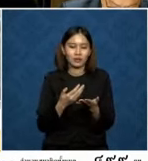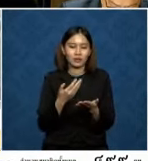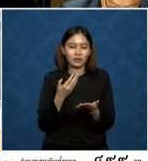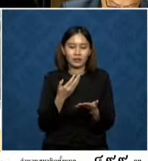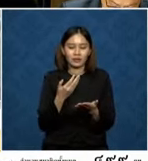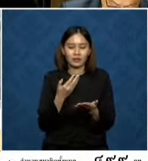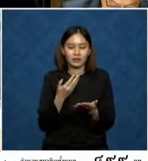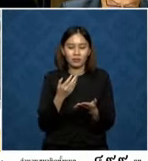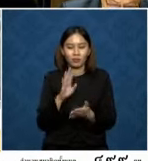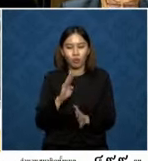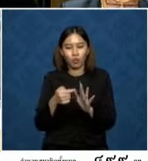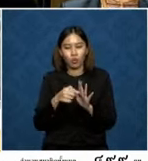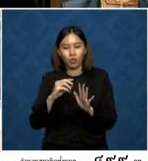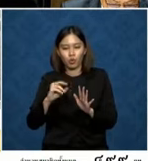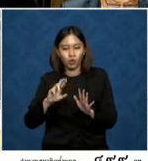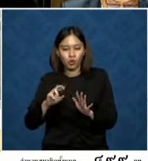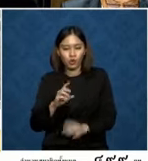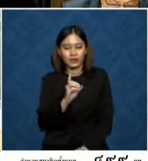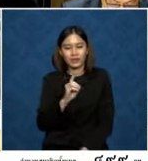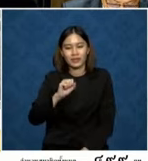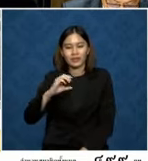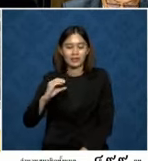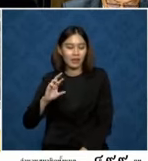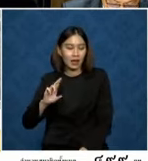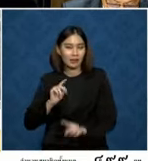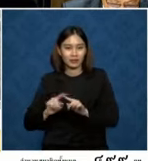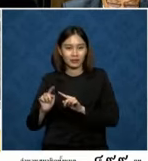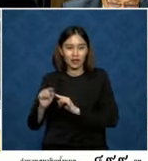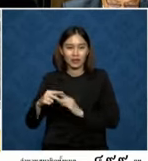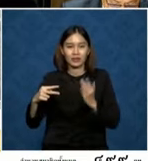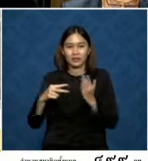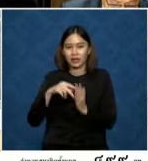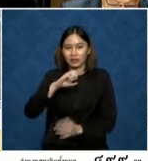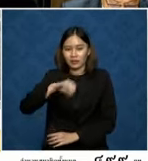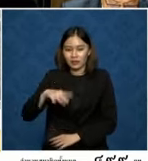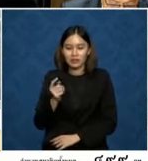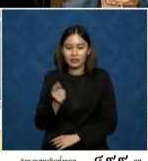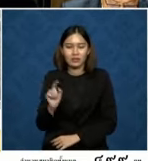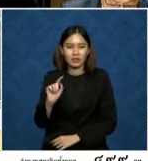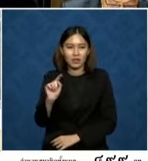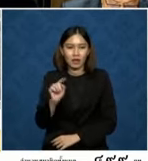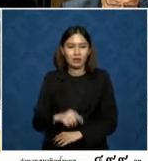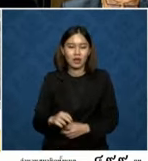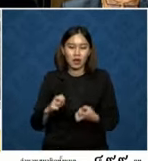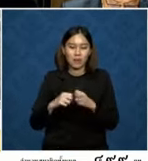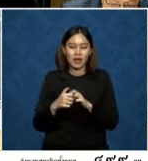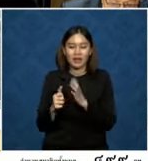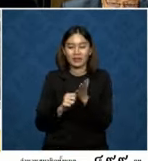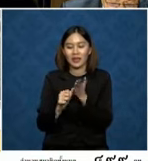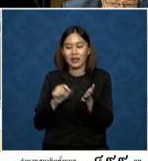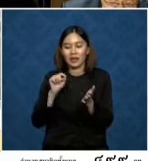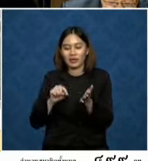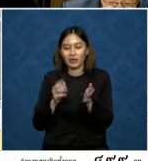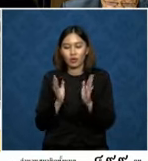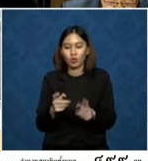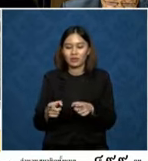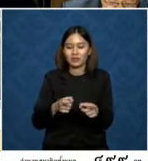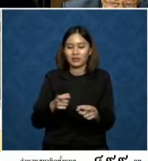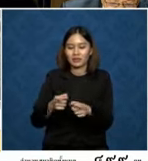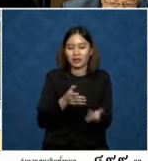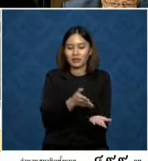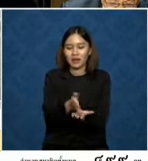เดสกอร์หรือ DSCR ซึ่งจริงๆแล้วเรื่องแก้ปัญหาเรื่องนี้นะผู้จัดการสาข